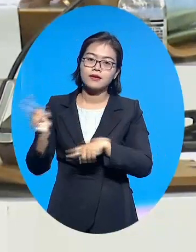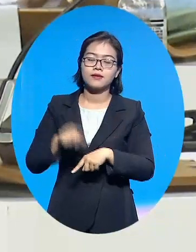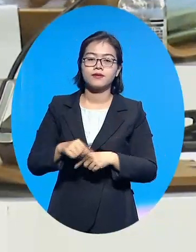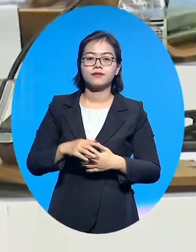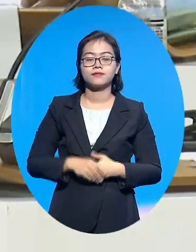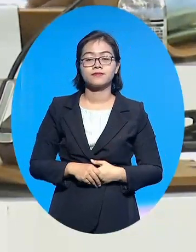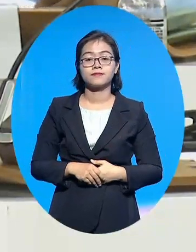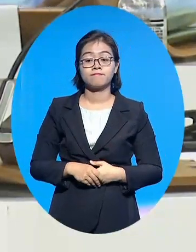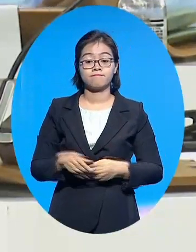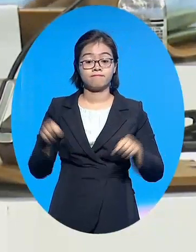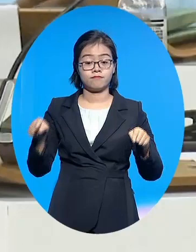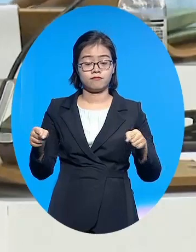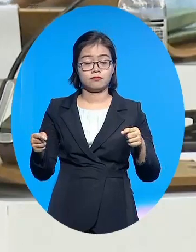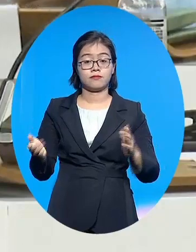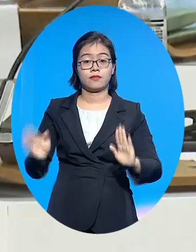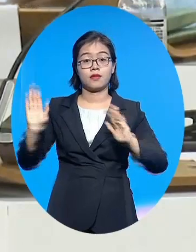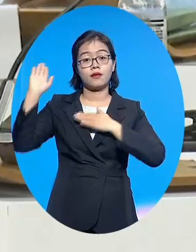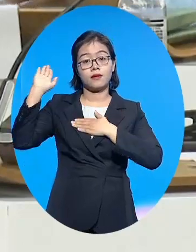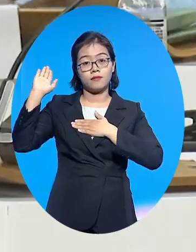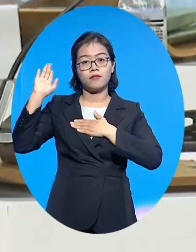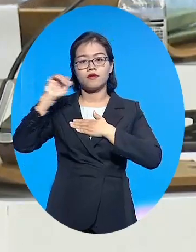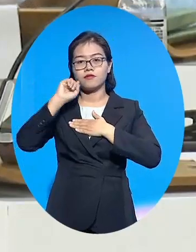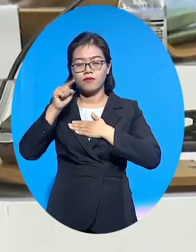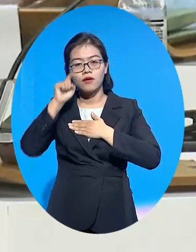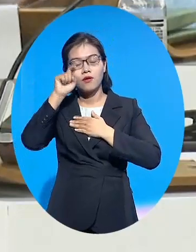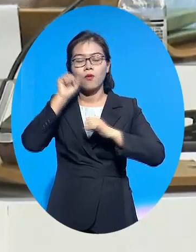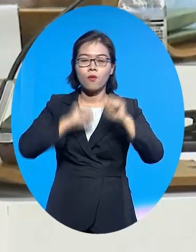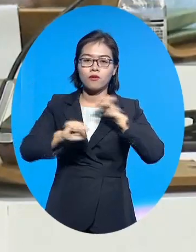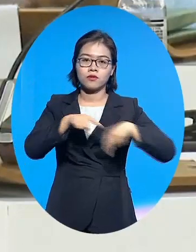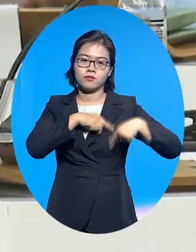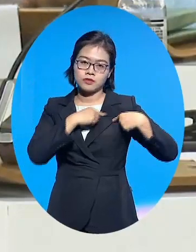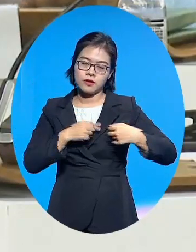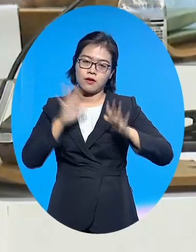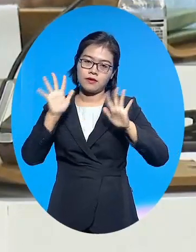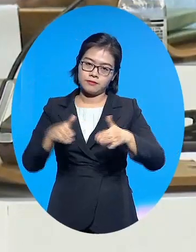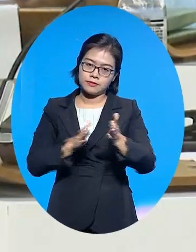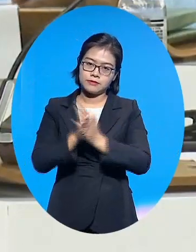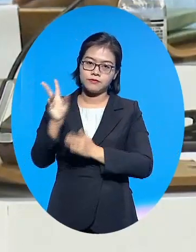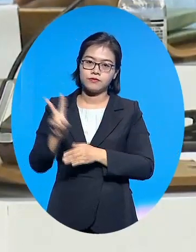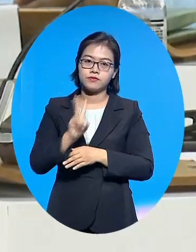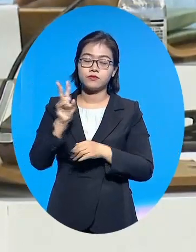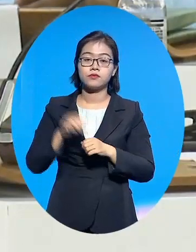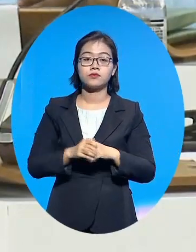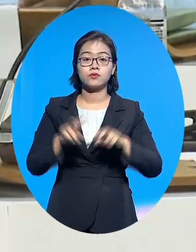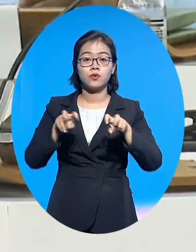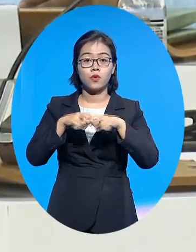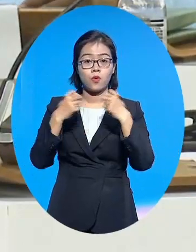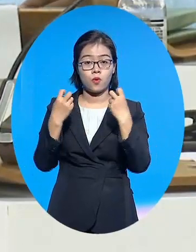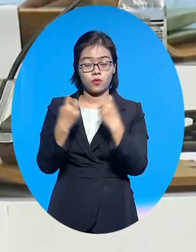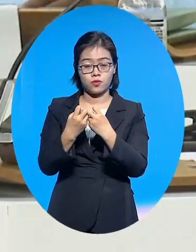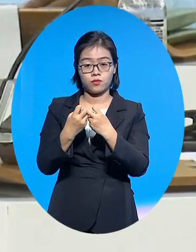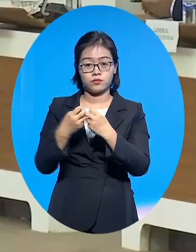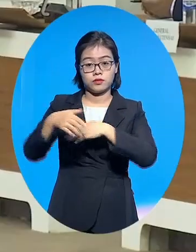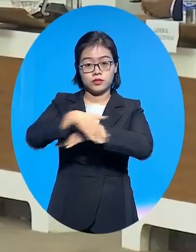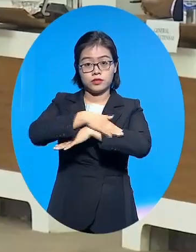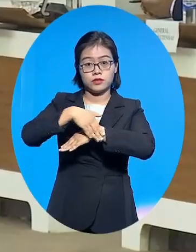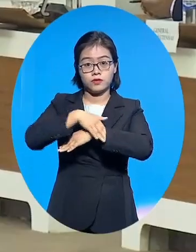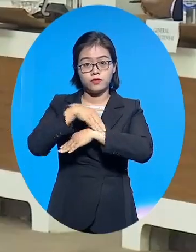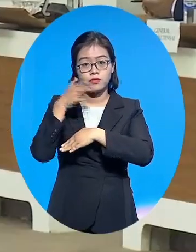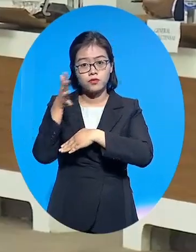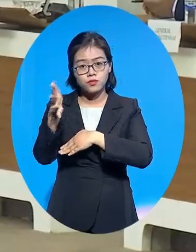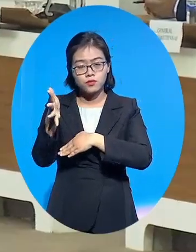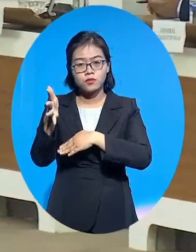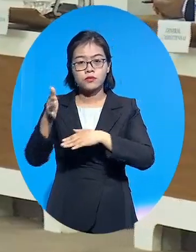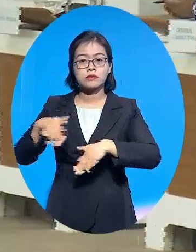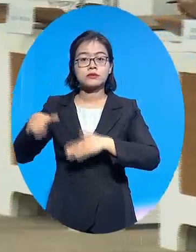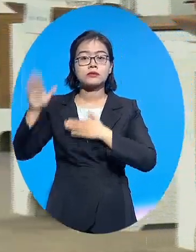cam kết để cho công tác tiếp cận nhân đạo được thực hiện không giới hạn một hội đồng của Liên minh châu Phi với các chuyên gia cùng với đại diện của cả hai bên